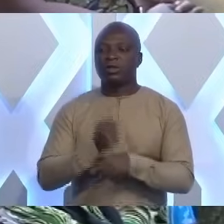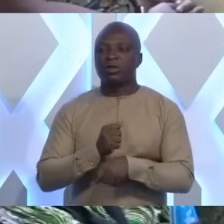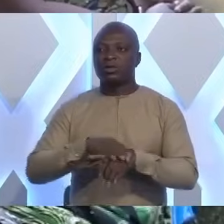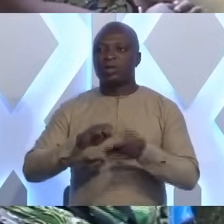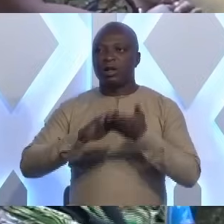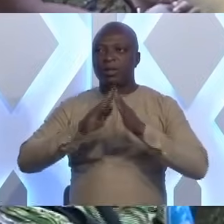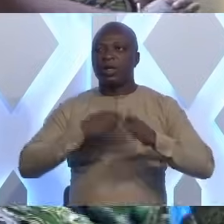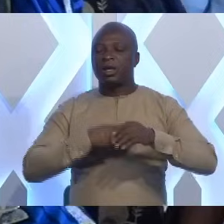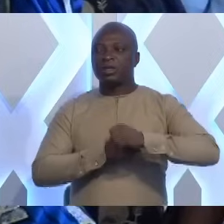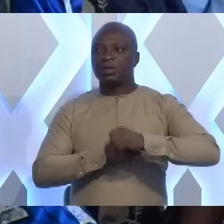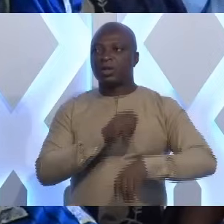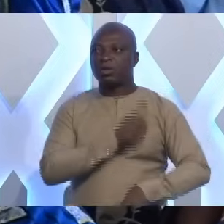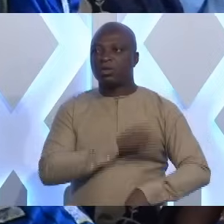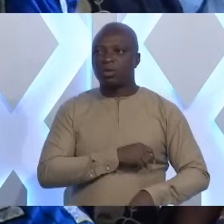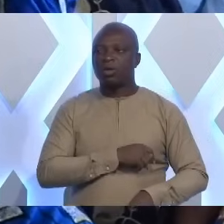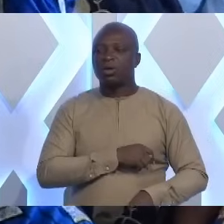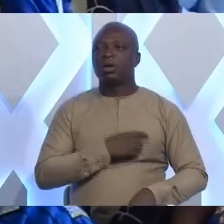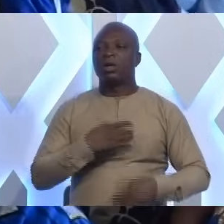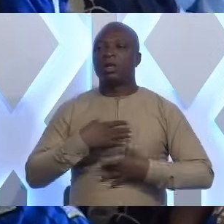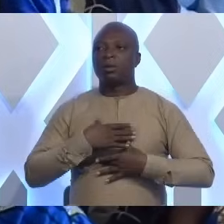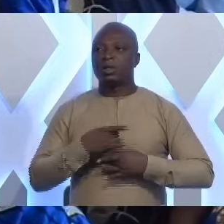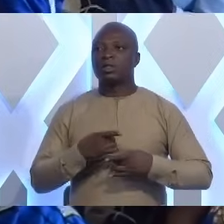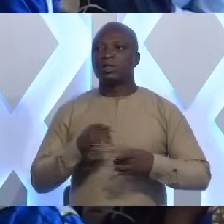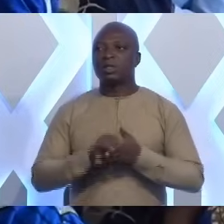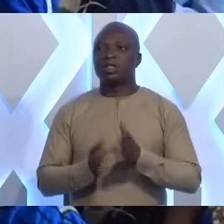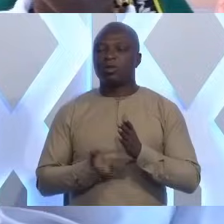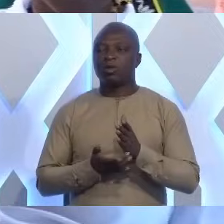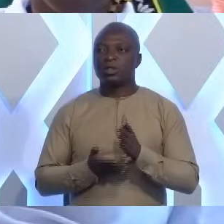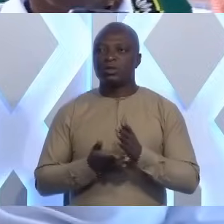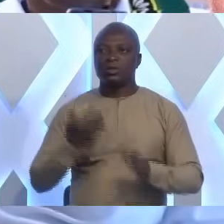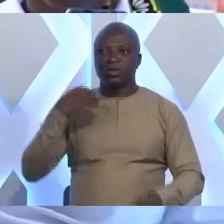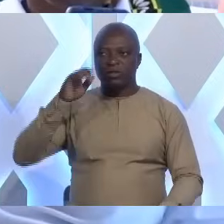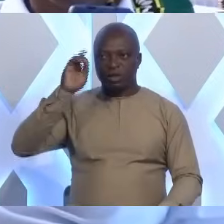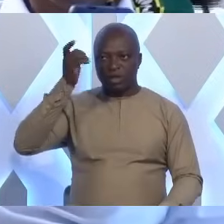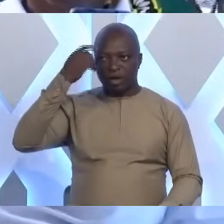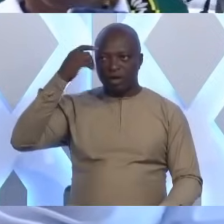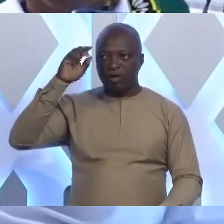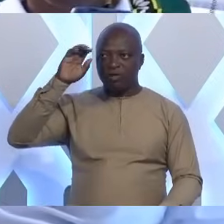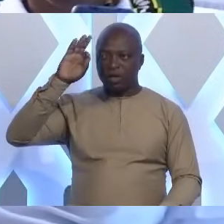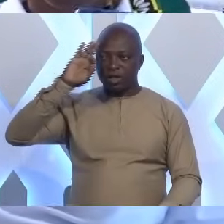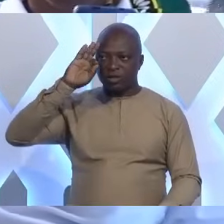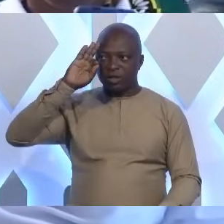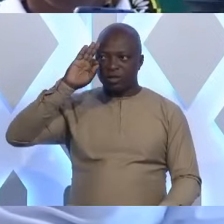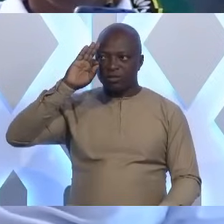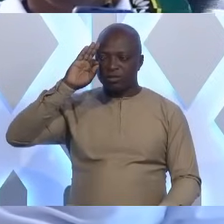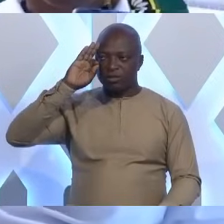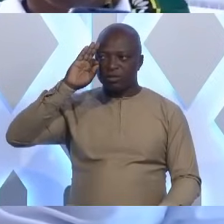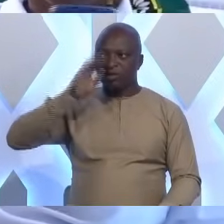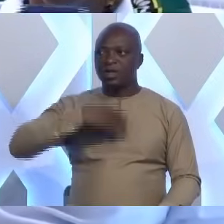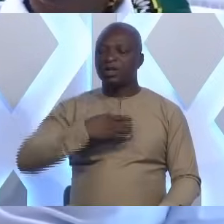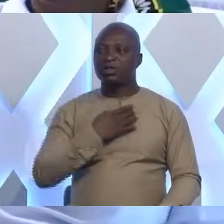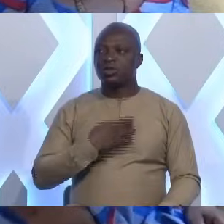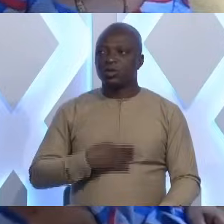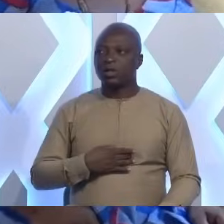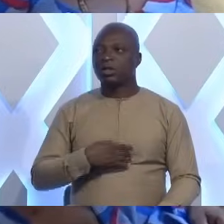la sécurité au Togo. Elles saluent la diplomatie du chef de l'État fort, Esolzina Nyasingbe, et souhaitent